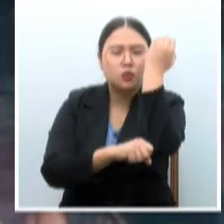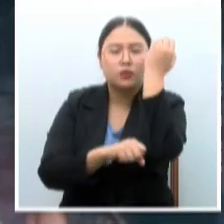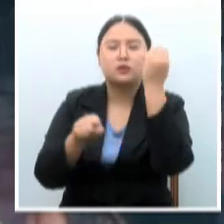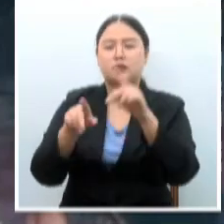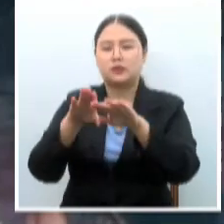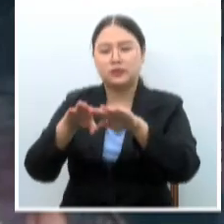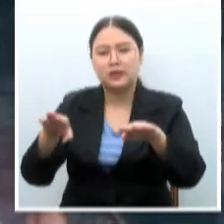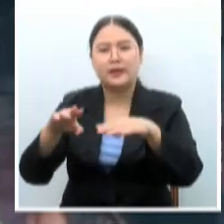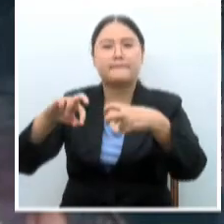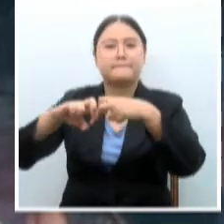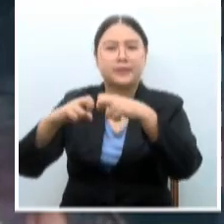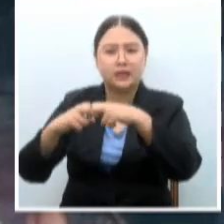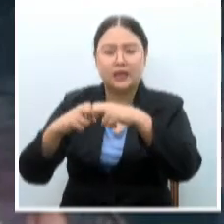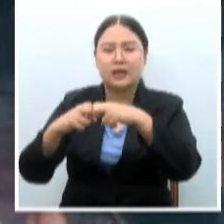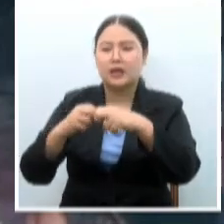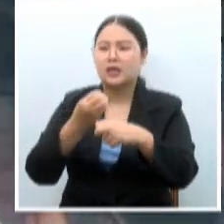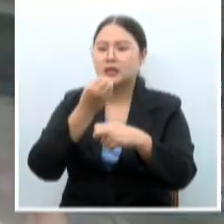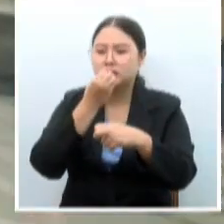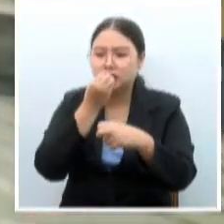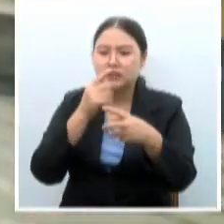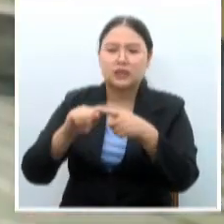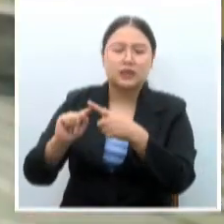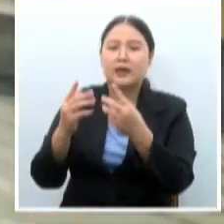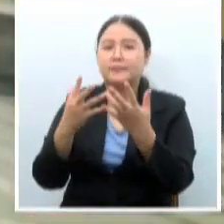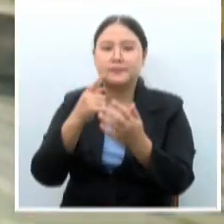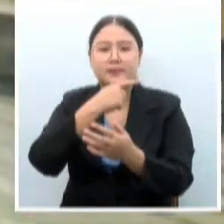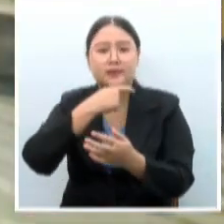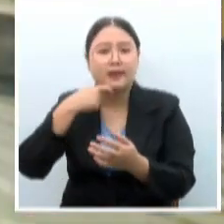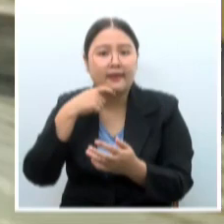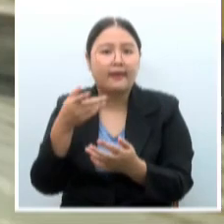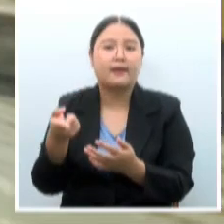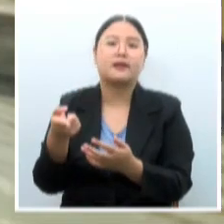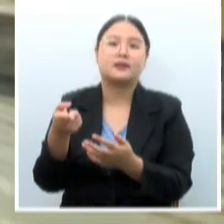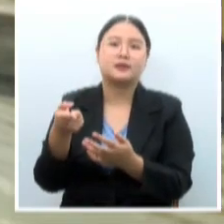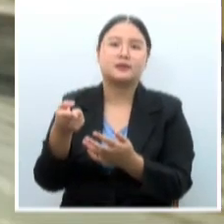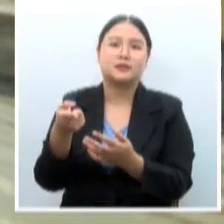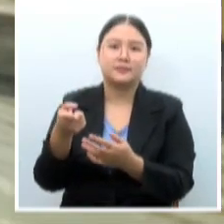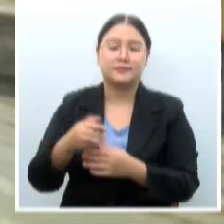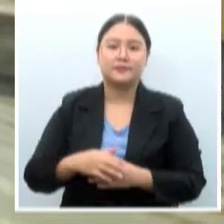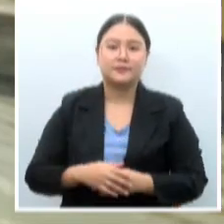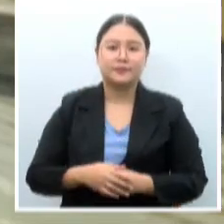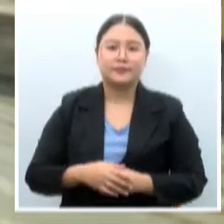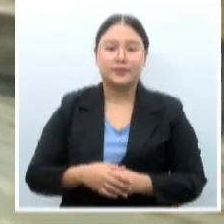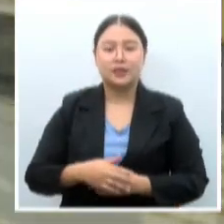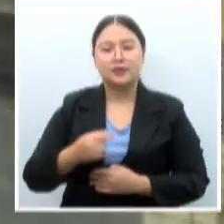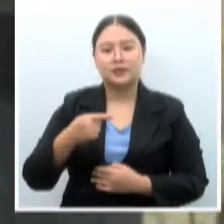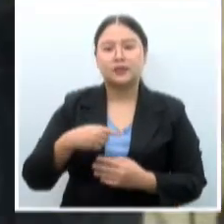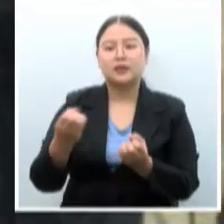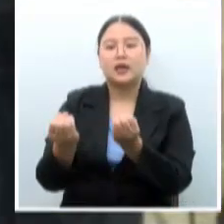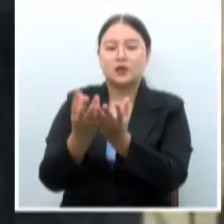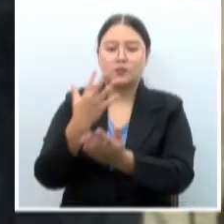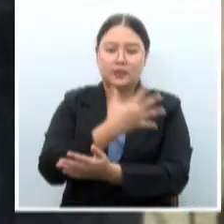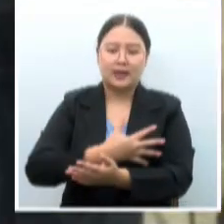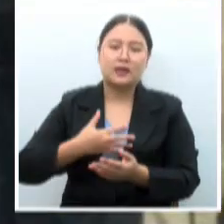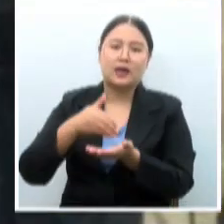นที่มีสภาพความเป็นอยู่ที่ยากจนขาดแคลนอาหารเพื่อการบริโภคจึงทำให้สุขภาพอ่อน